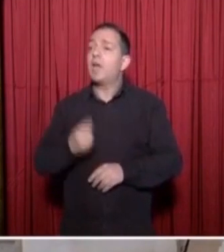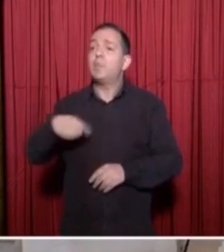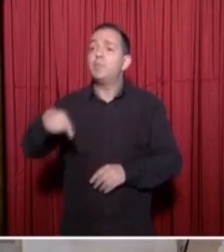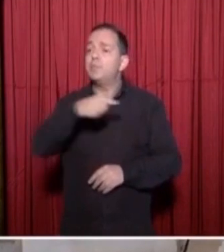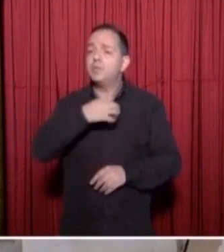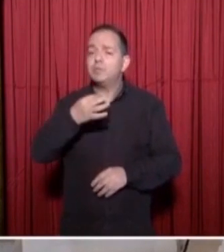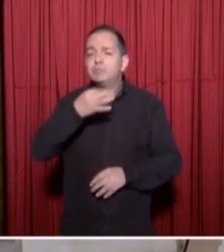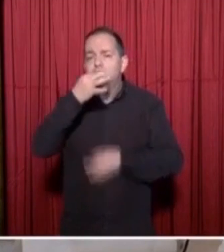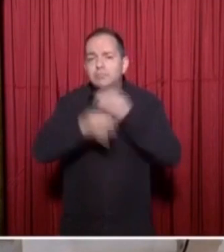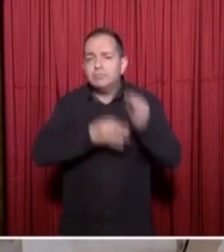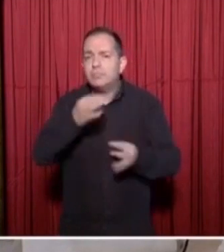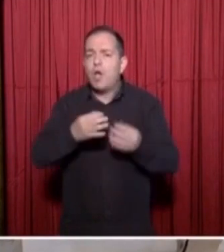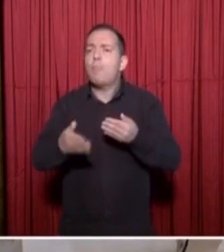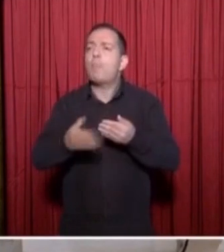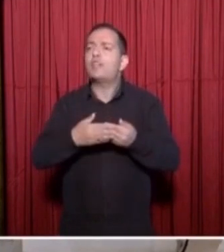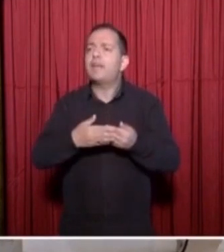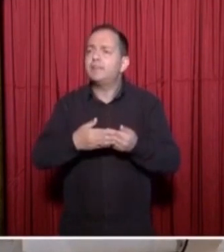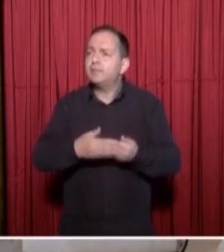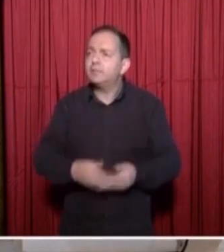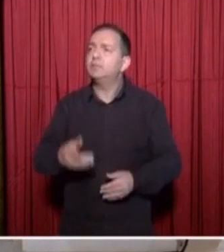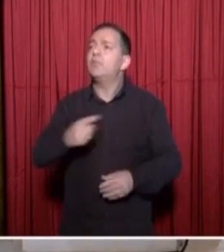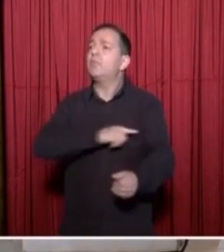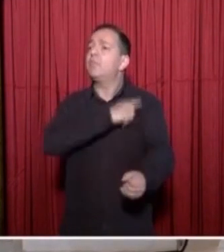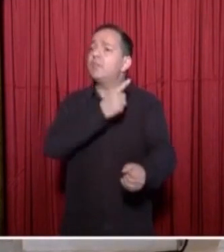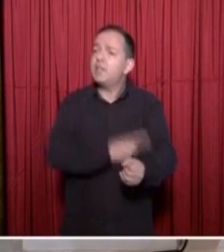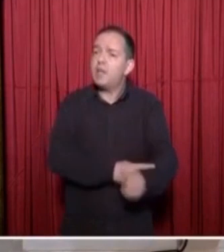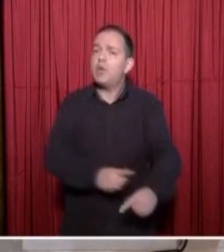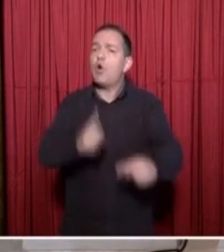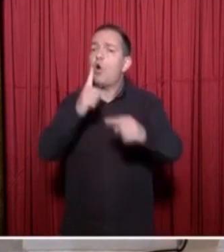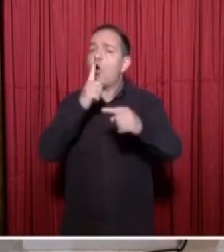επικεκλημένης πορταϊτήσης, Θεία δυνάμη του Τιμίου και